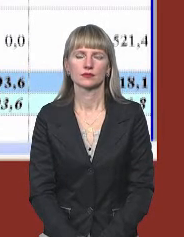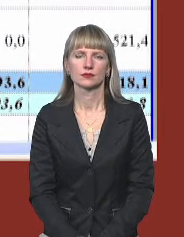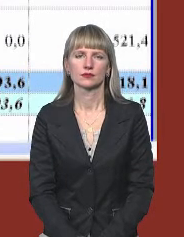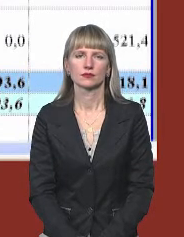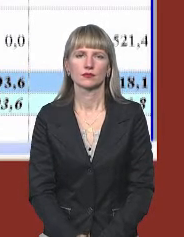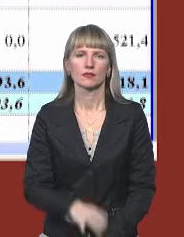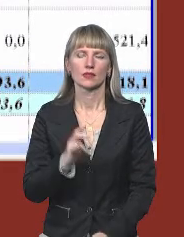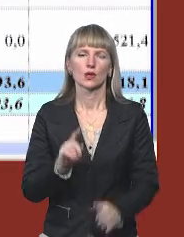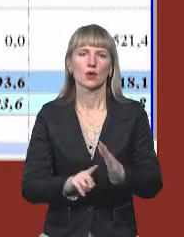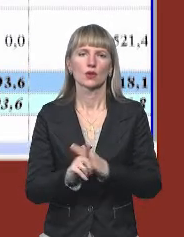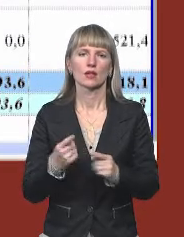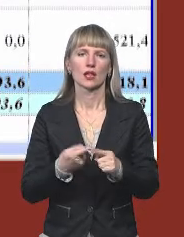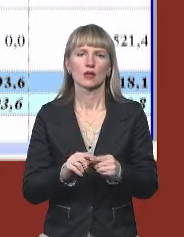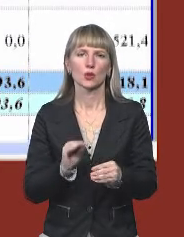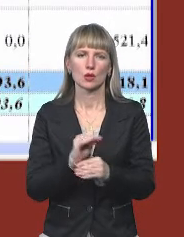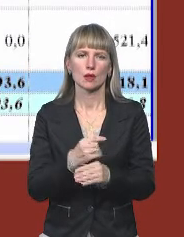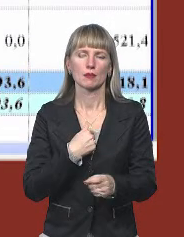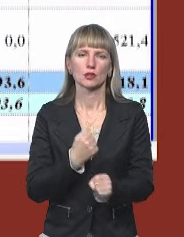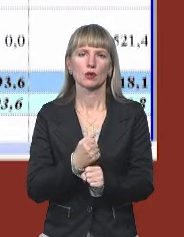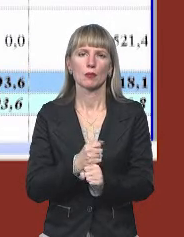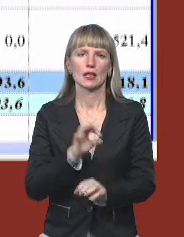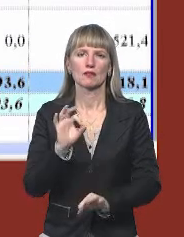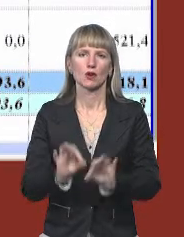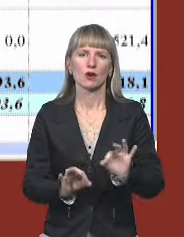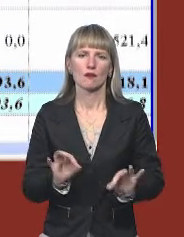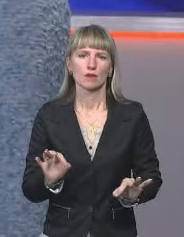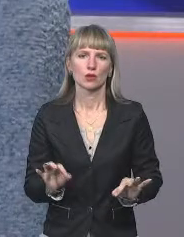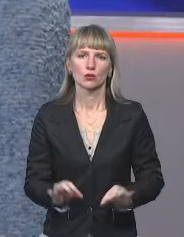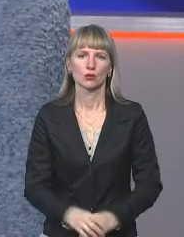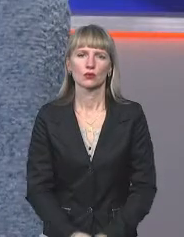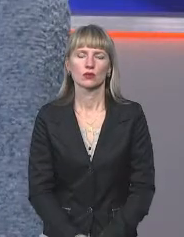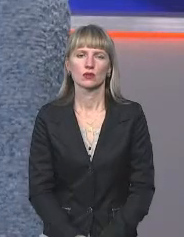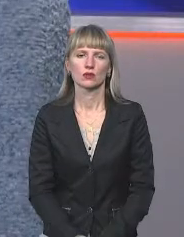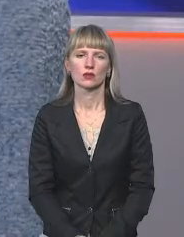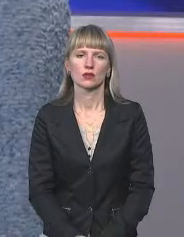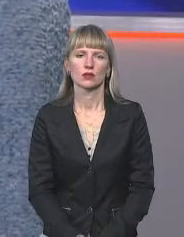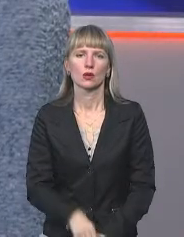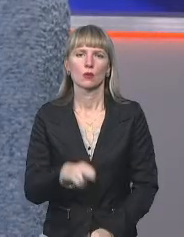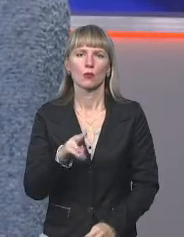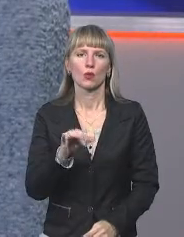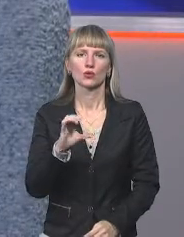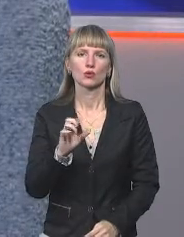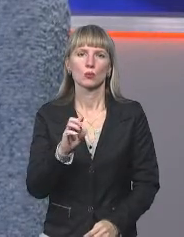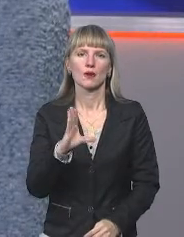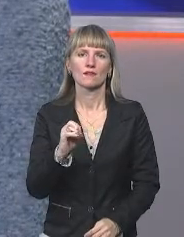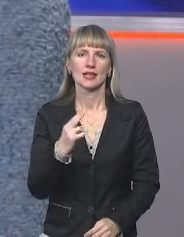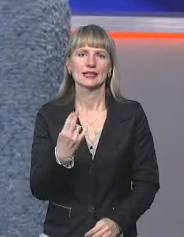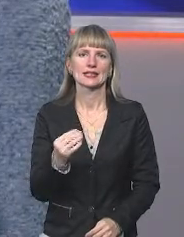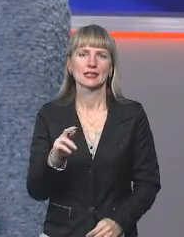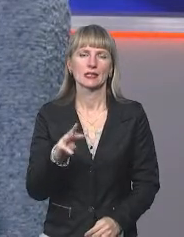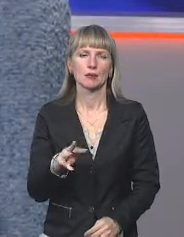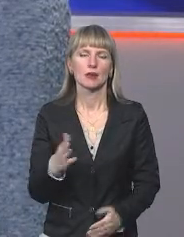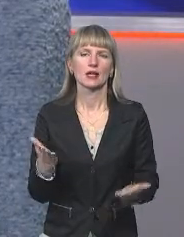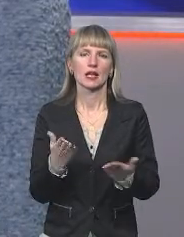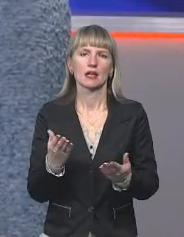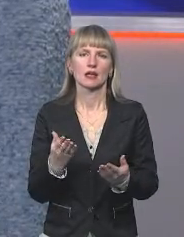І на основі цього додатку ми розробили інфографіку по субвенціям. Які ж